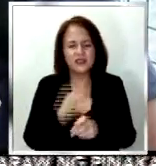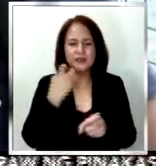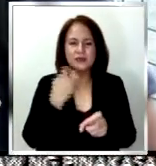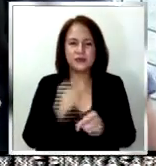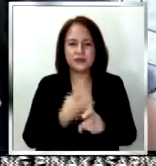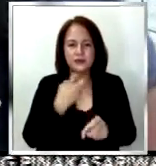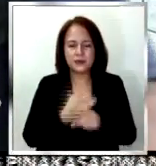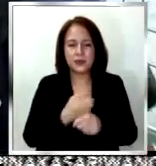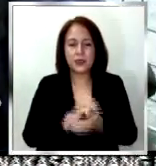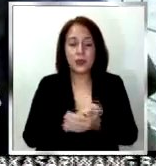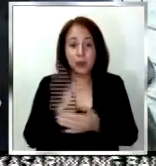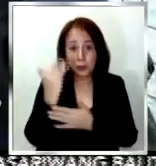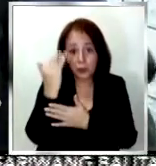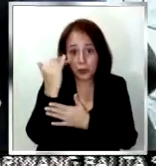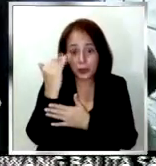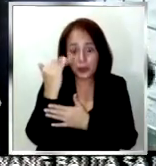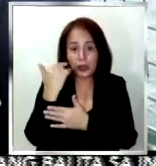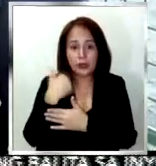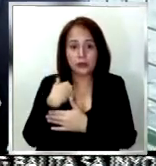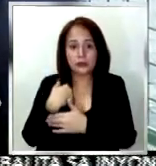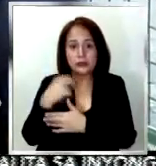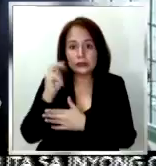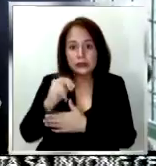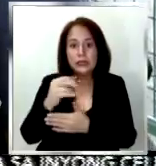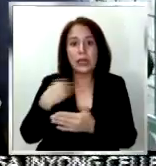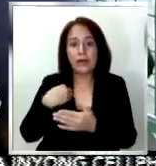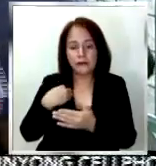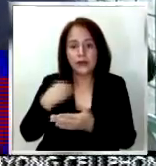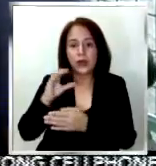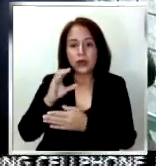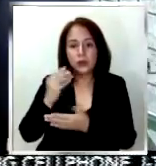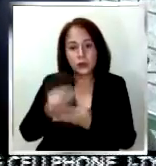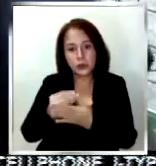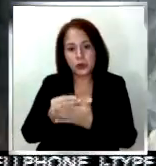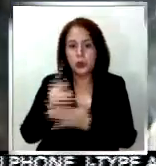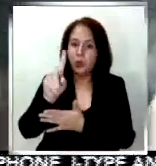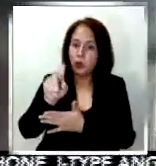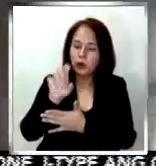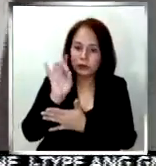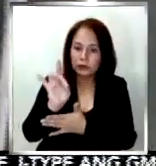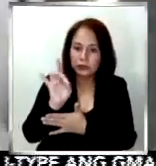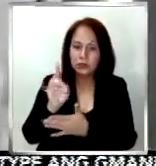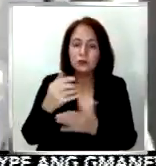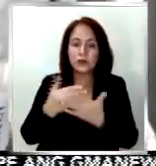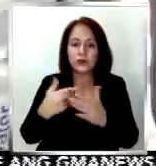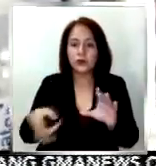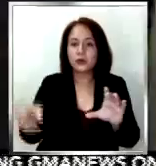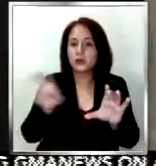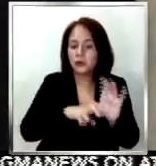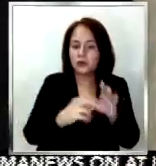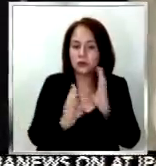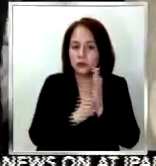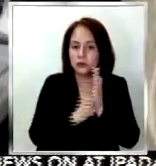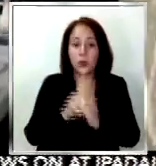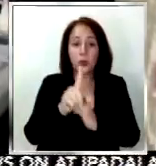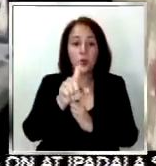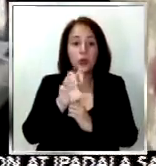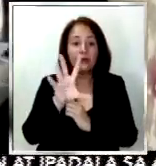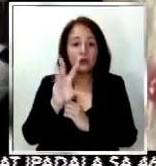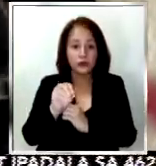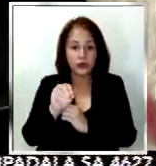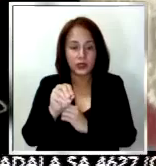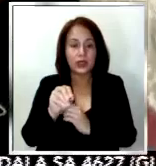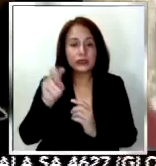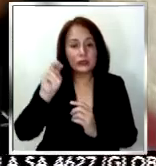kasi kailangan may cash talaga na mga 180 bago ka makasakay ng bus. 150 pesos ang kailangan sa